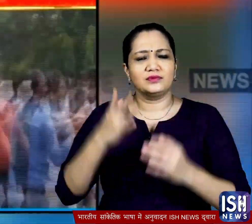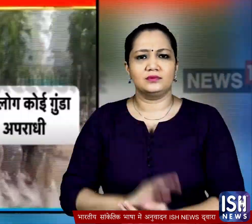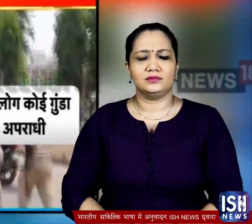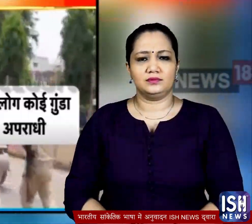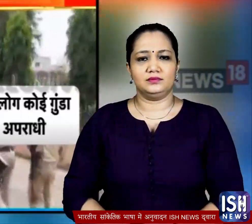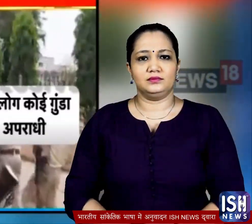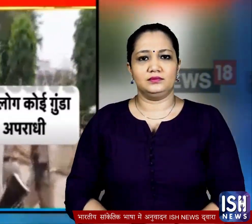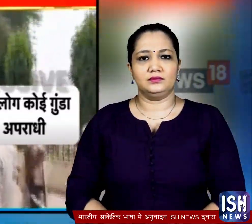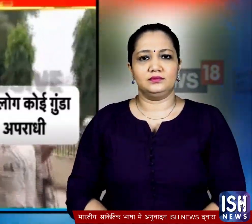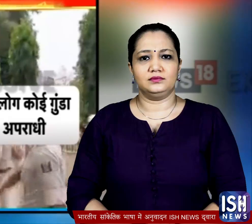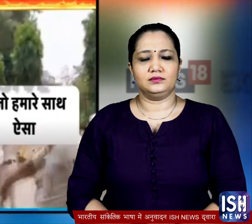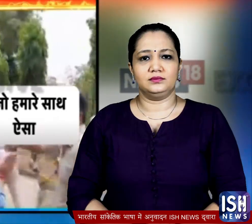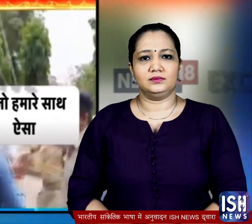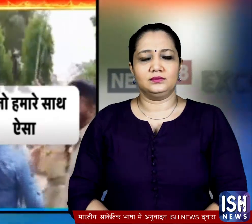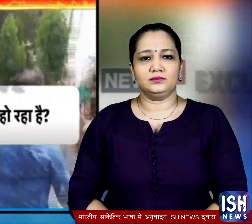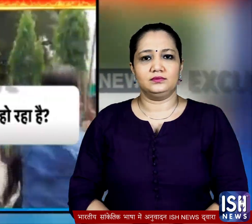गए।